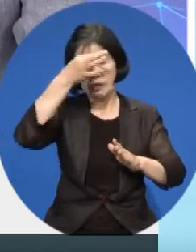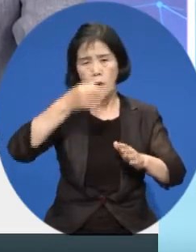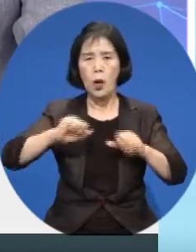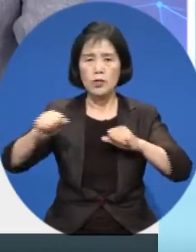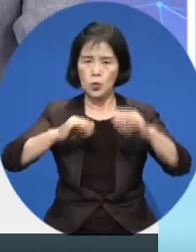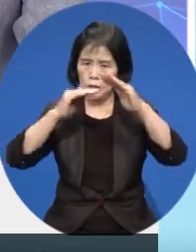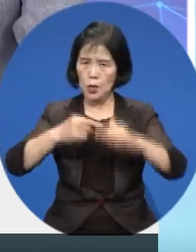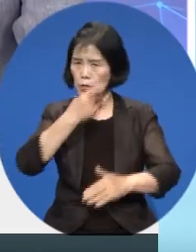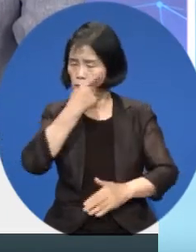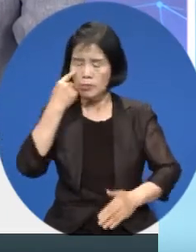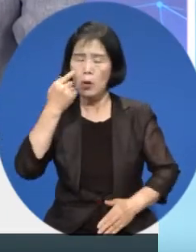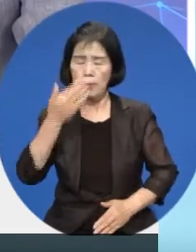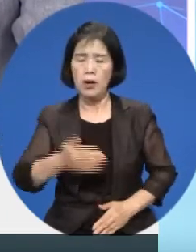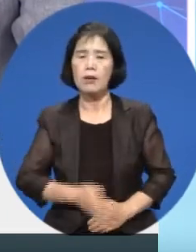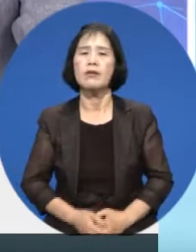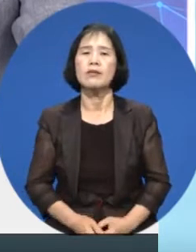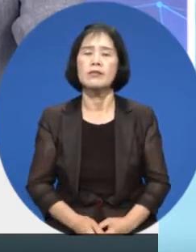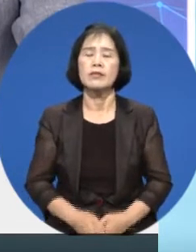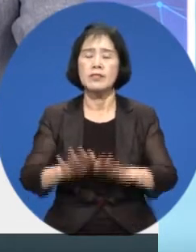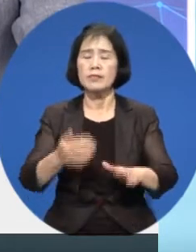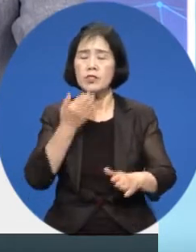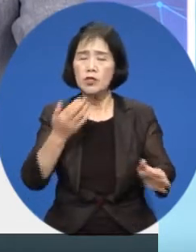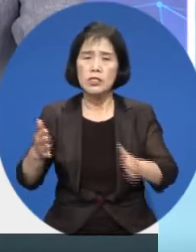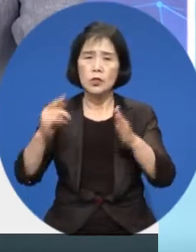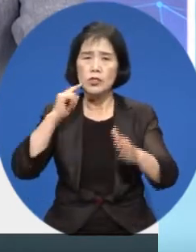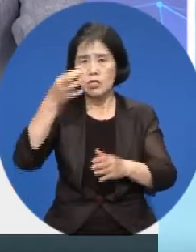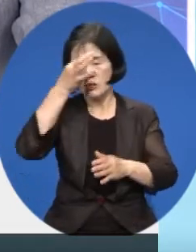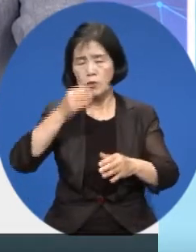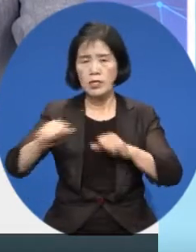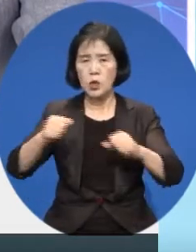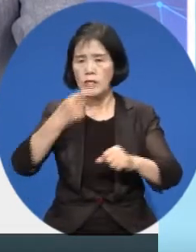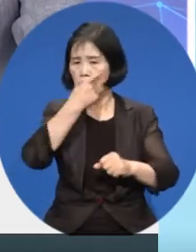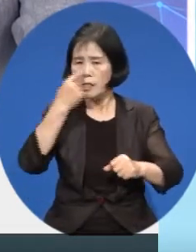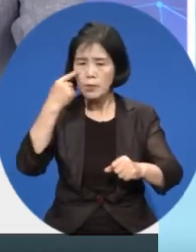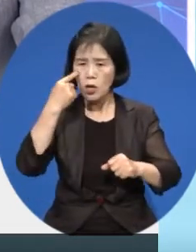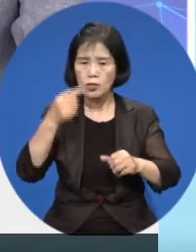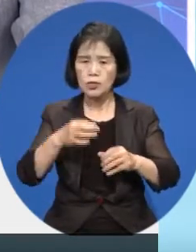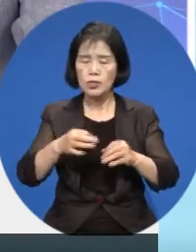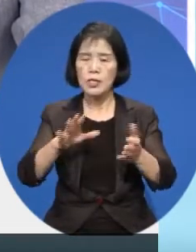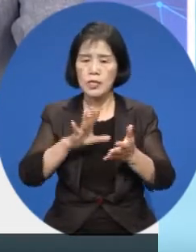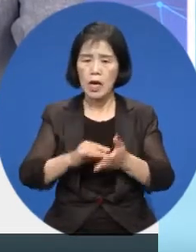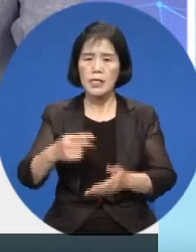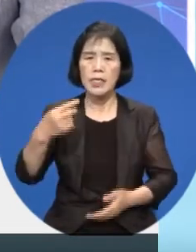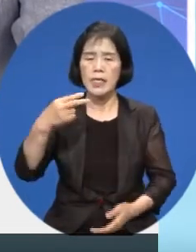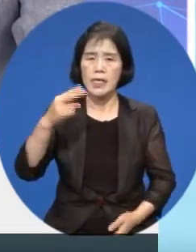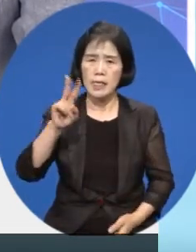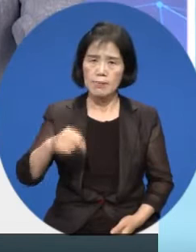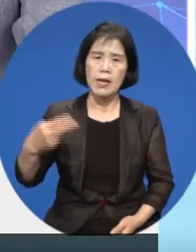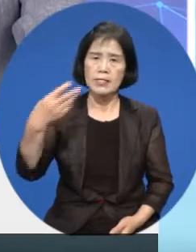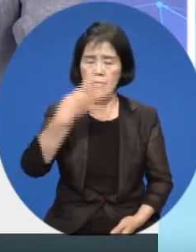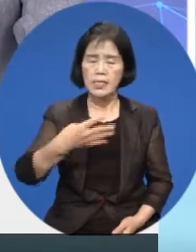합니다 현재 취하기로 는 경기도에는 예수인 활동 증명을 할 수 있는 분이 약 2만 4천 2백 55명이